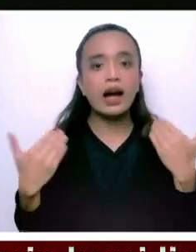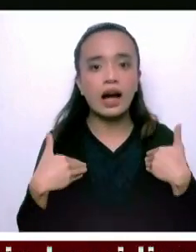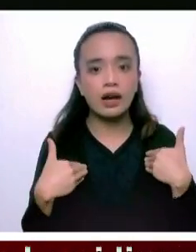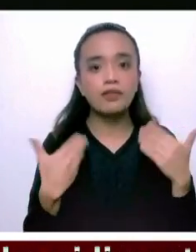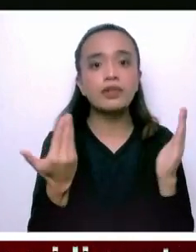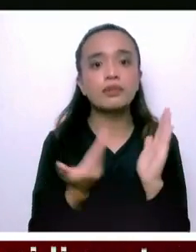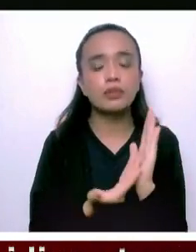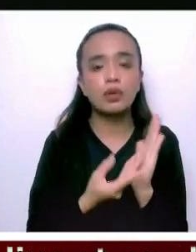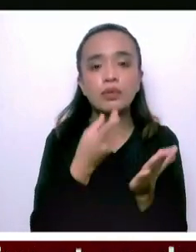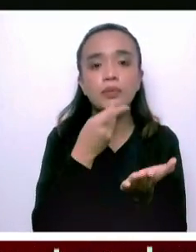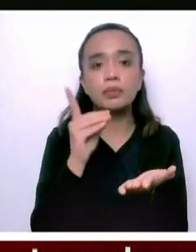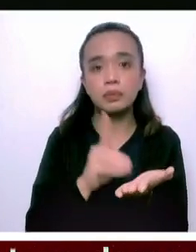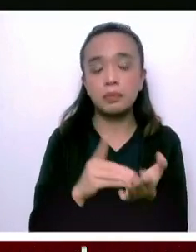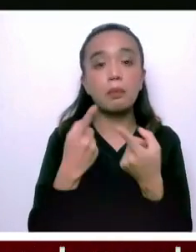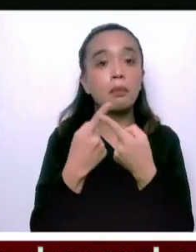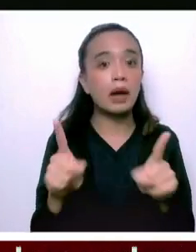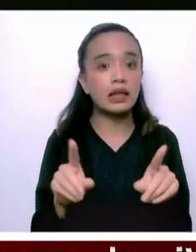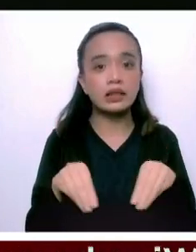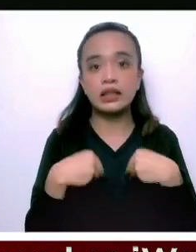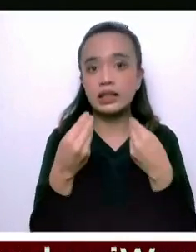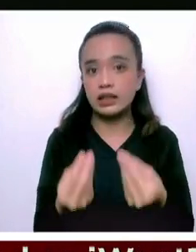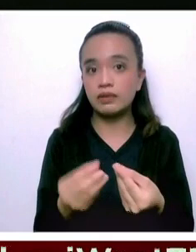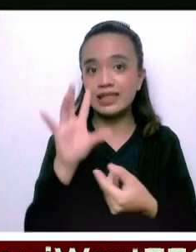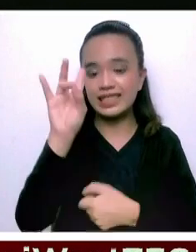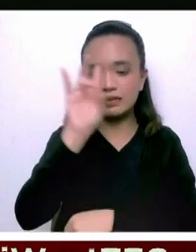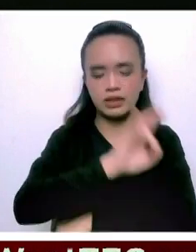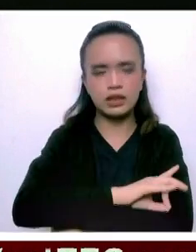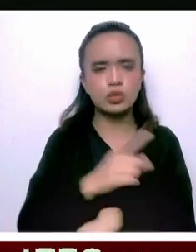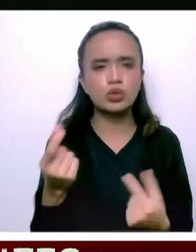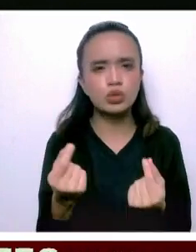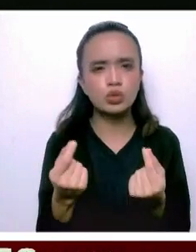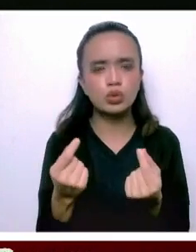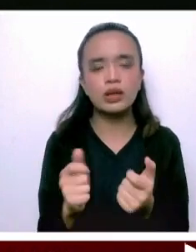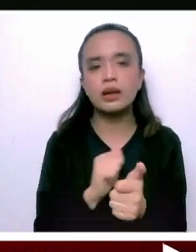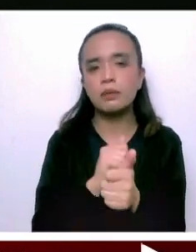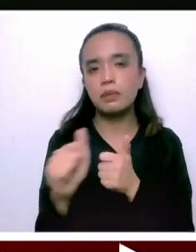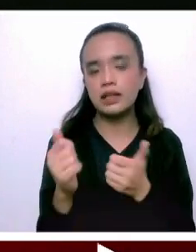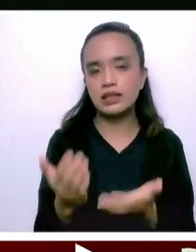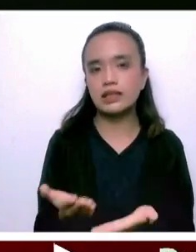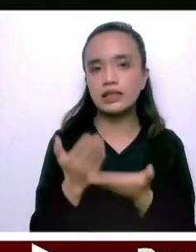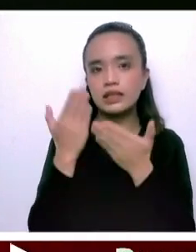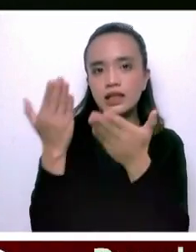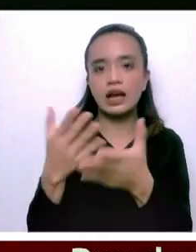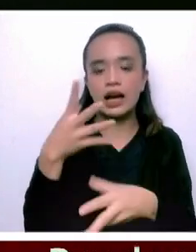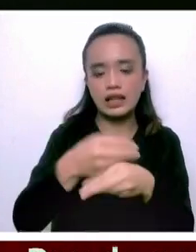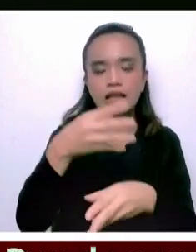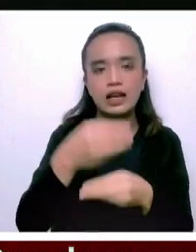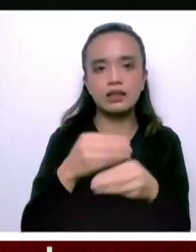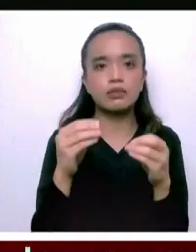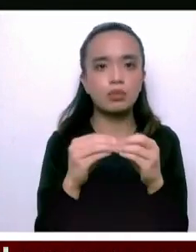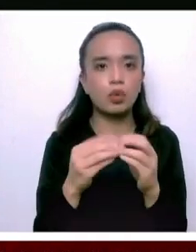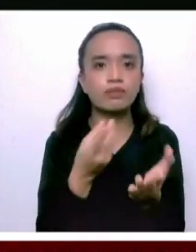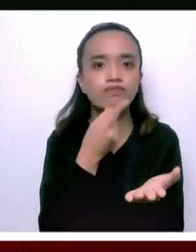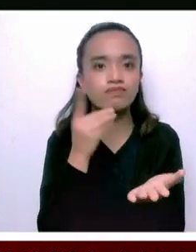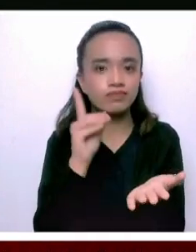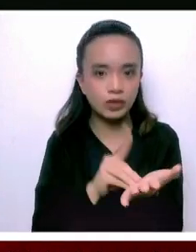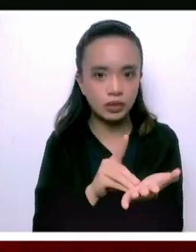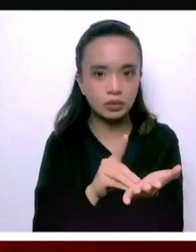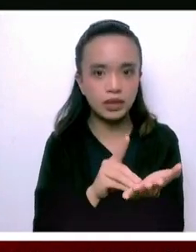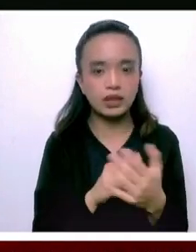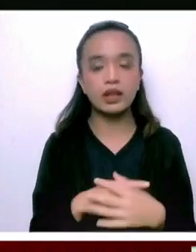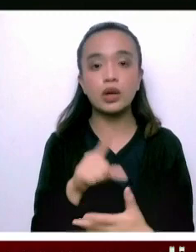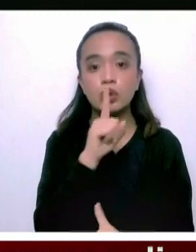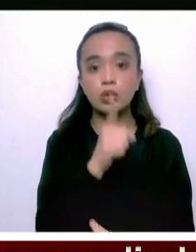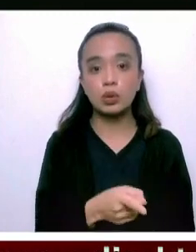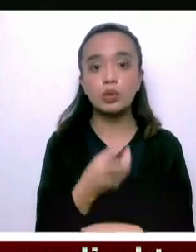ito. Pero binigyan sila ng 7 araw para magsumite ng mga karagdagang dokumento. Base kasi sa mga inisyal na dokumento